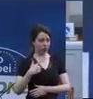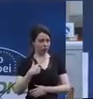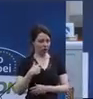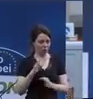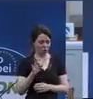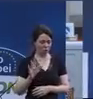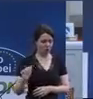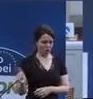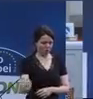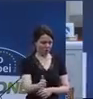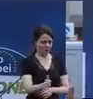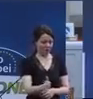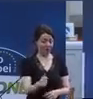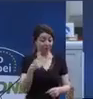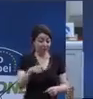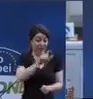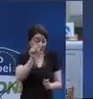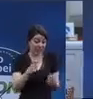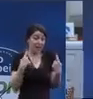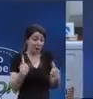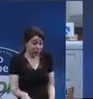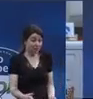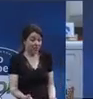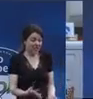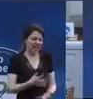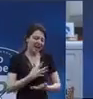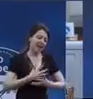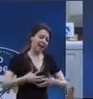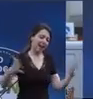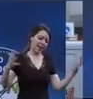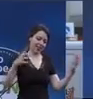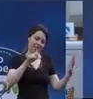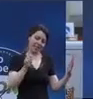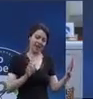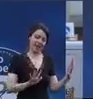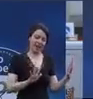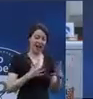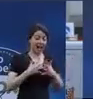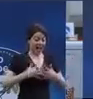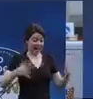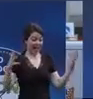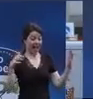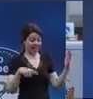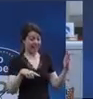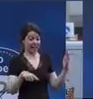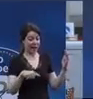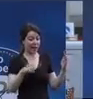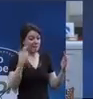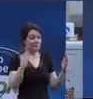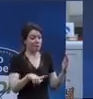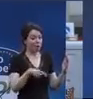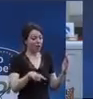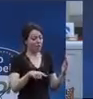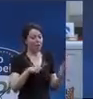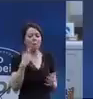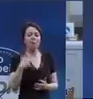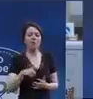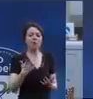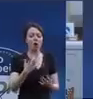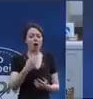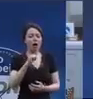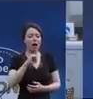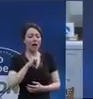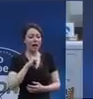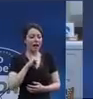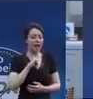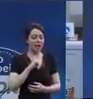formata Questa è l'Italia ed è grande ed è grande perché non perché batte